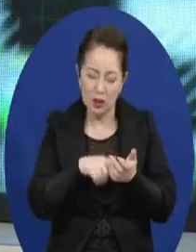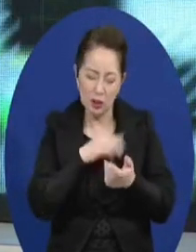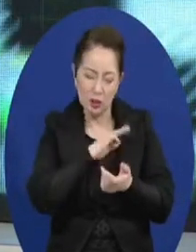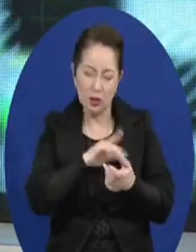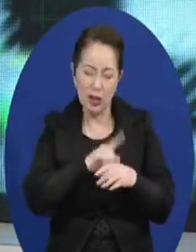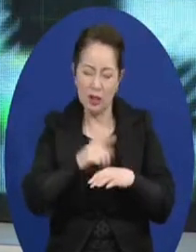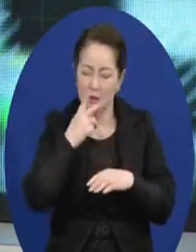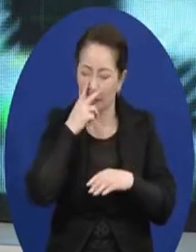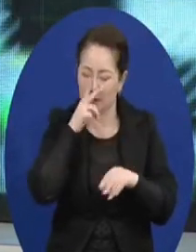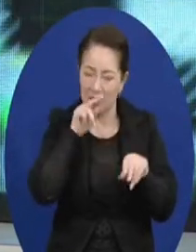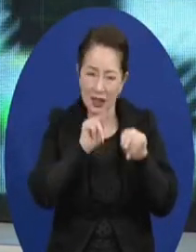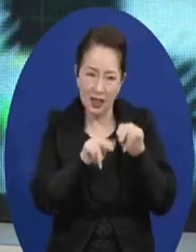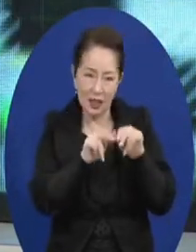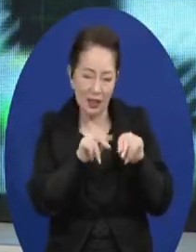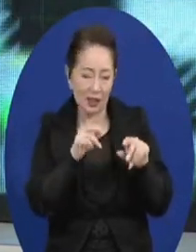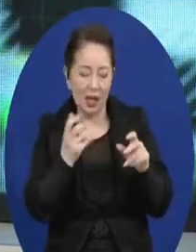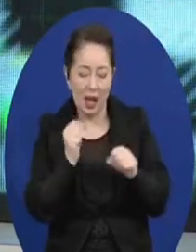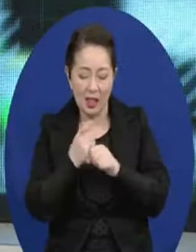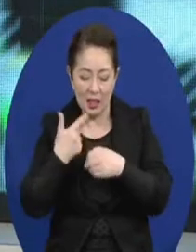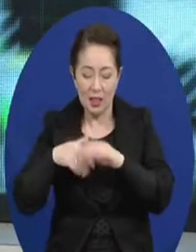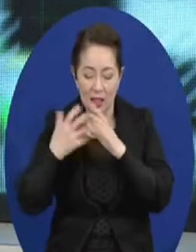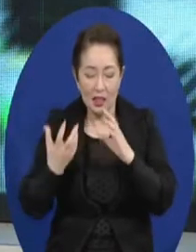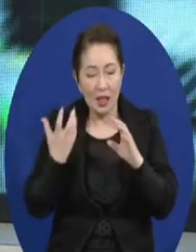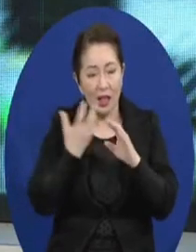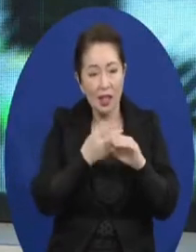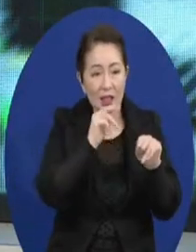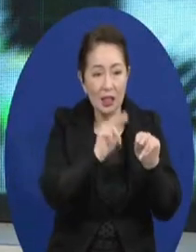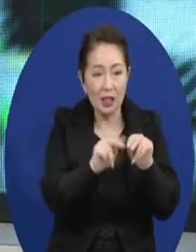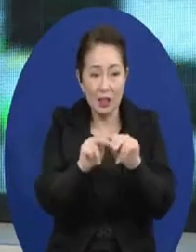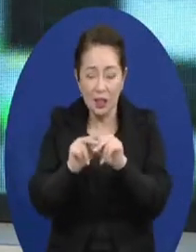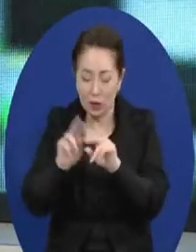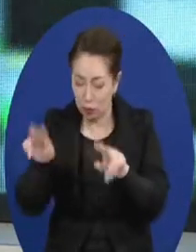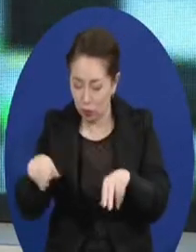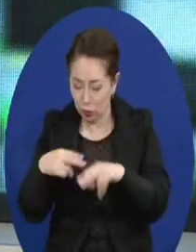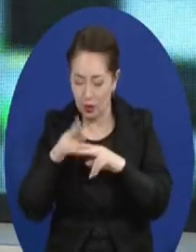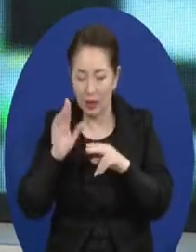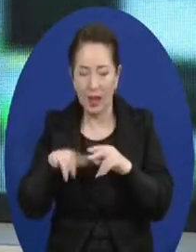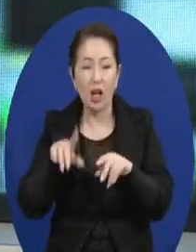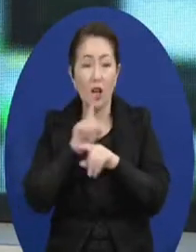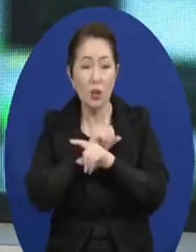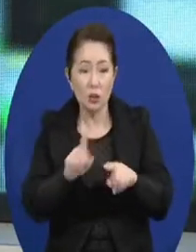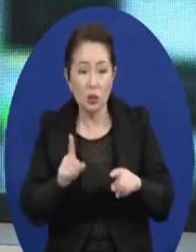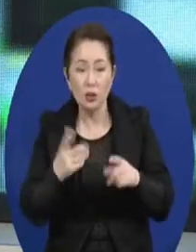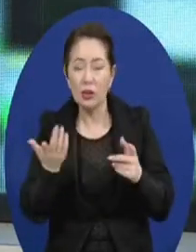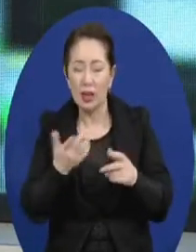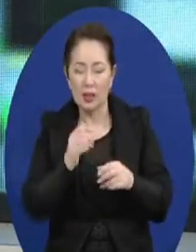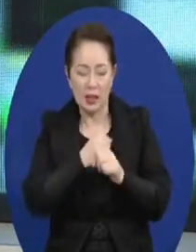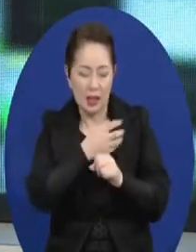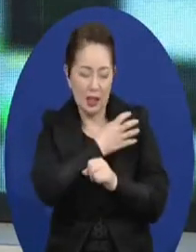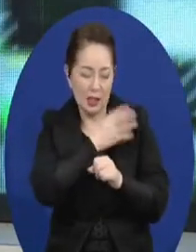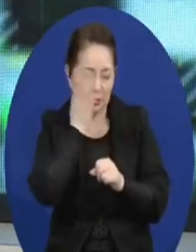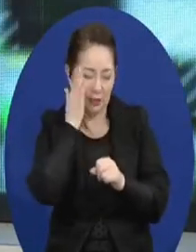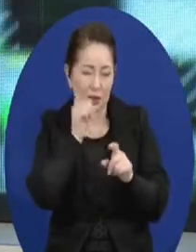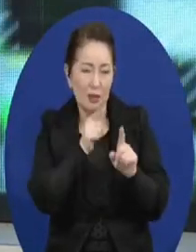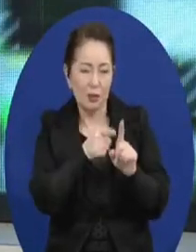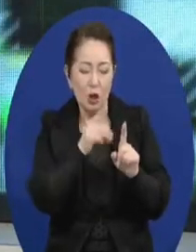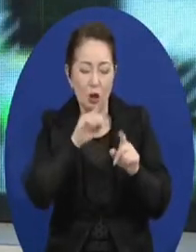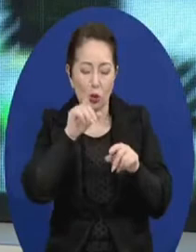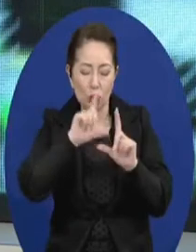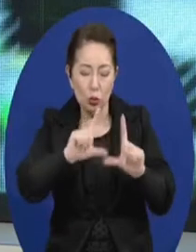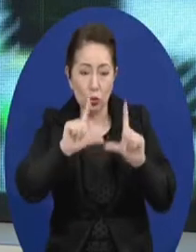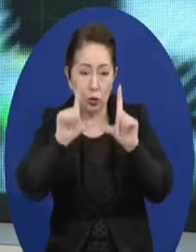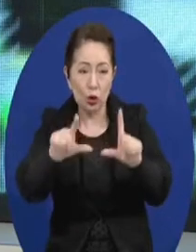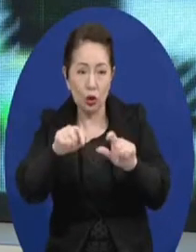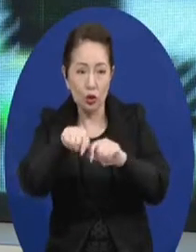газраас шатхууны чанарыг шалгах ажлын хэсгийг гаргасан шалгалтын дүн гарсны дараа зөрчил илэрсэн газруудад арга хэмжээ авч тусгай зөвшөөрлийг